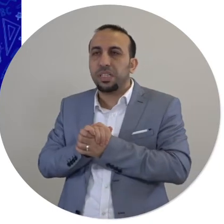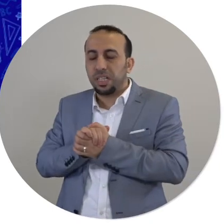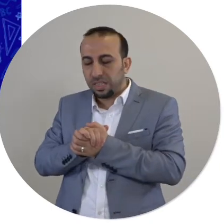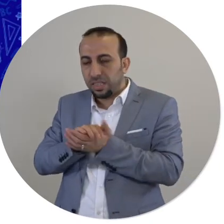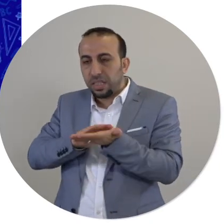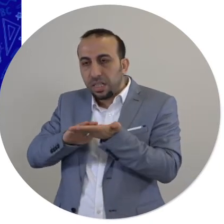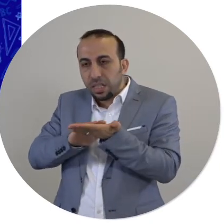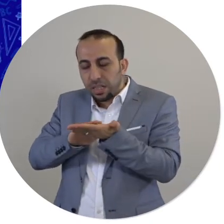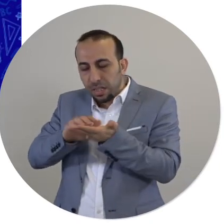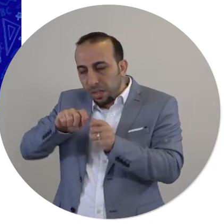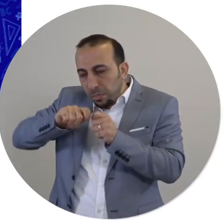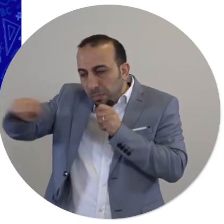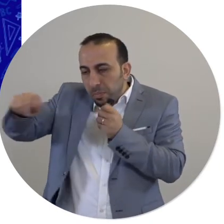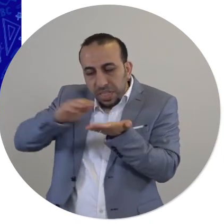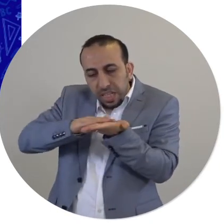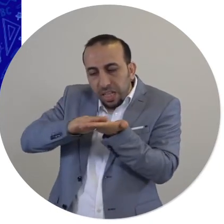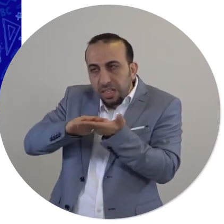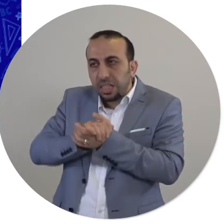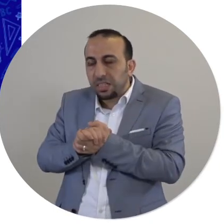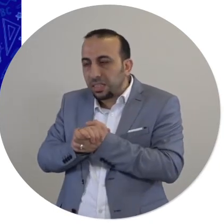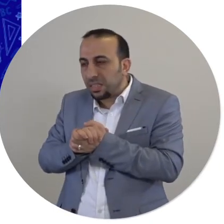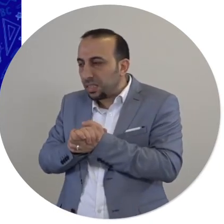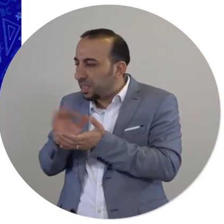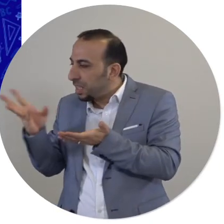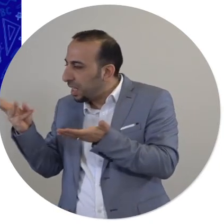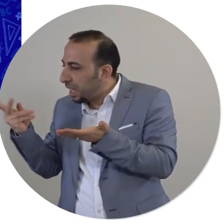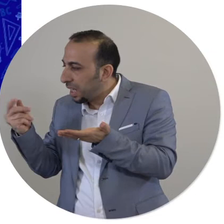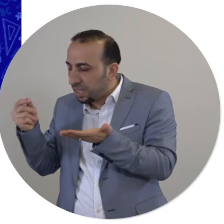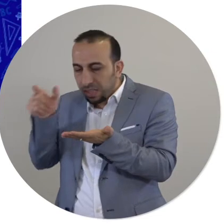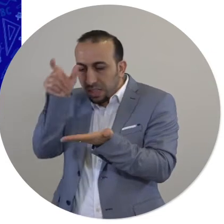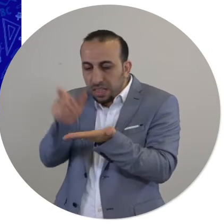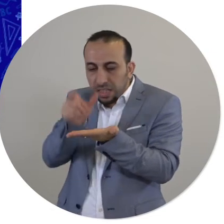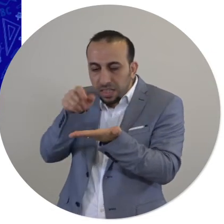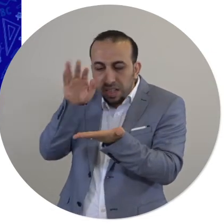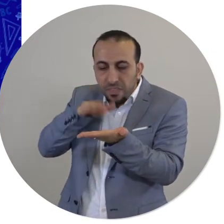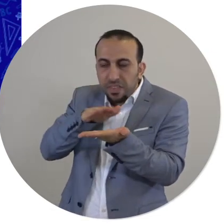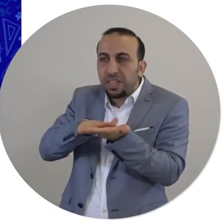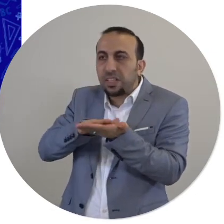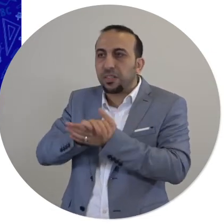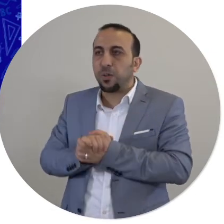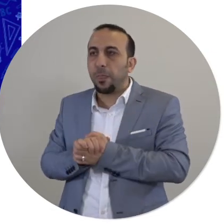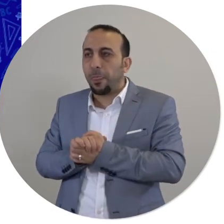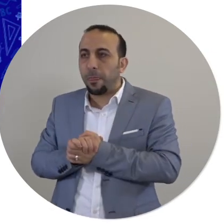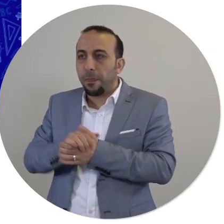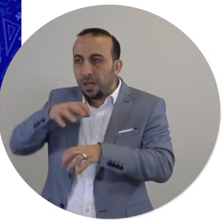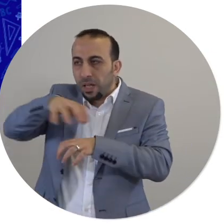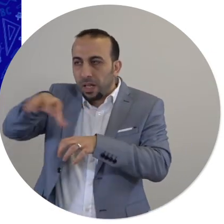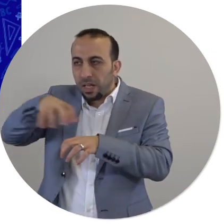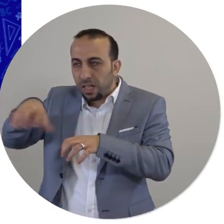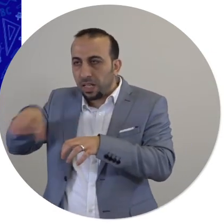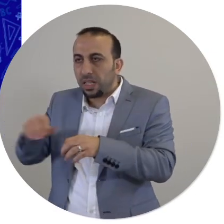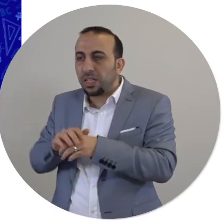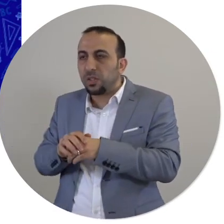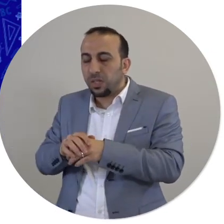مساحة محددة من سطح الأرض. للكثافة السكانية أنواع، منها الكثافة الصافية، كثافة